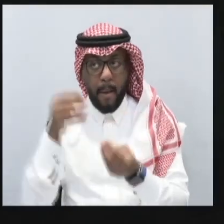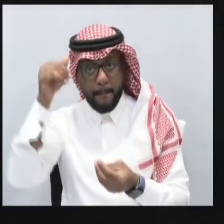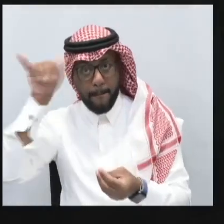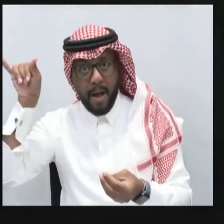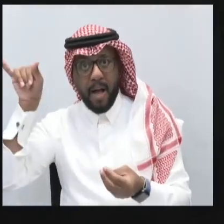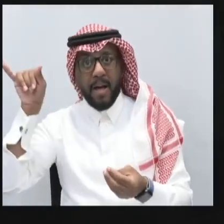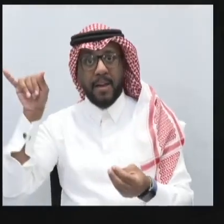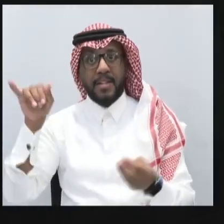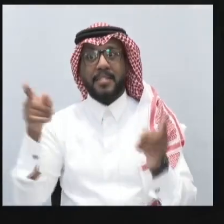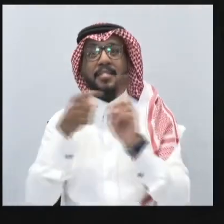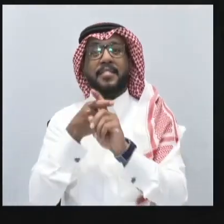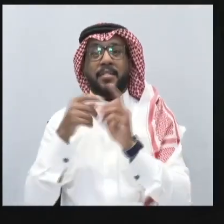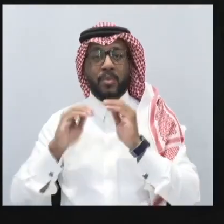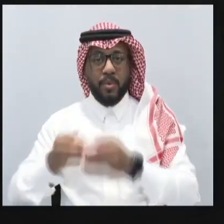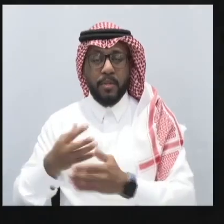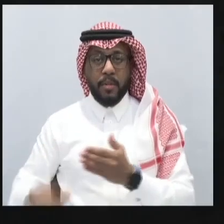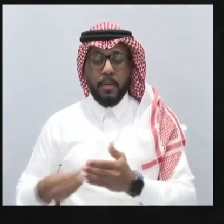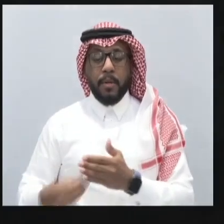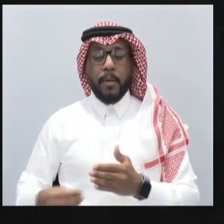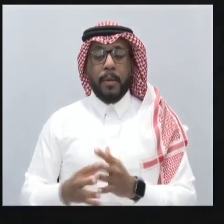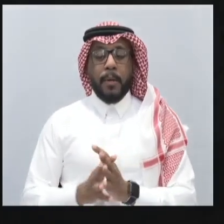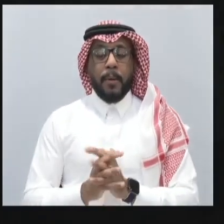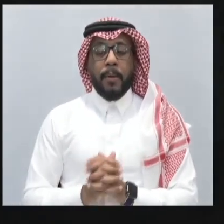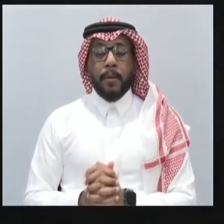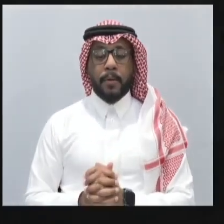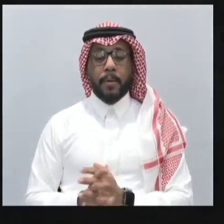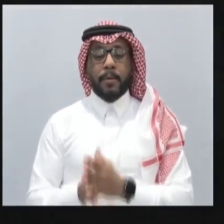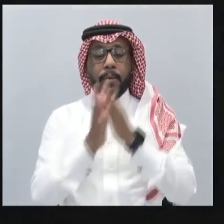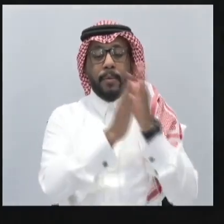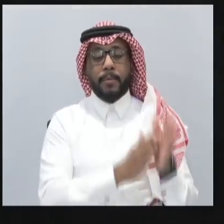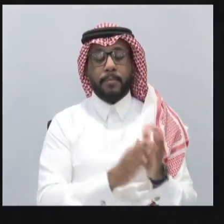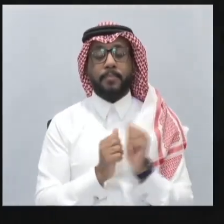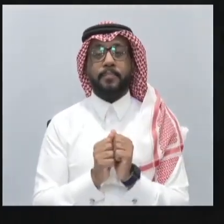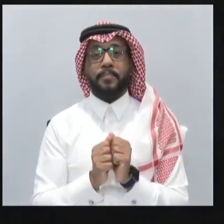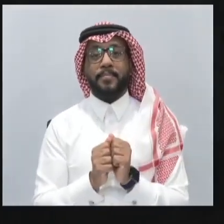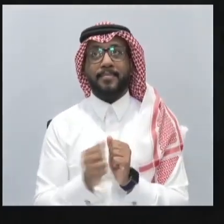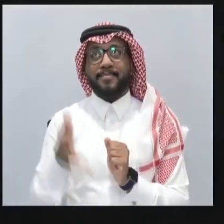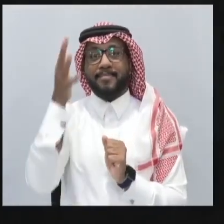عددها تحتاج بعض ايضا تحتاج زي ما قلنا للتكاثر